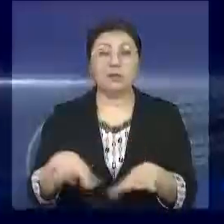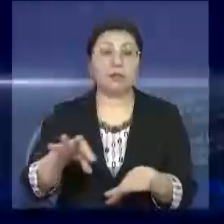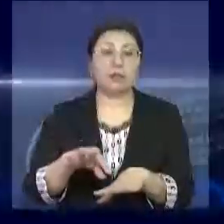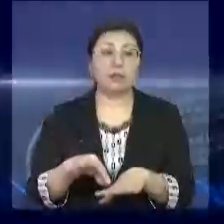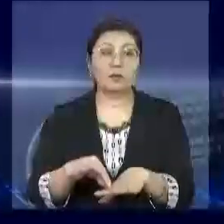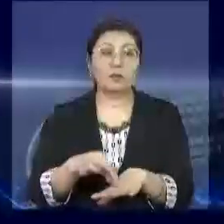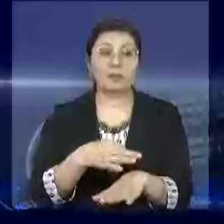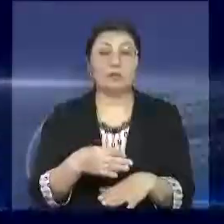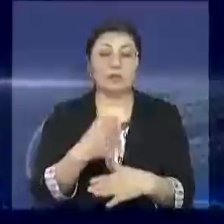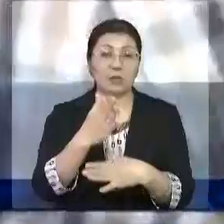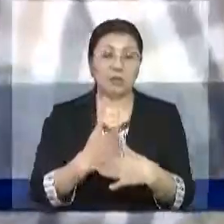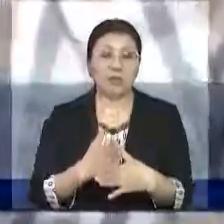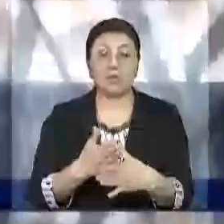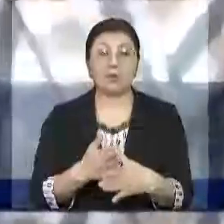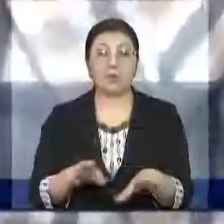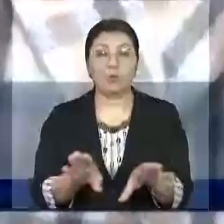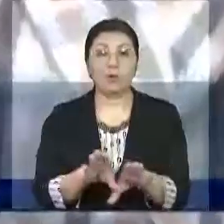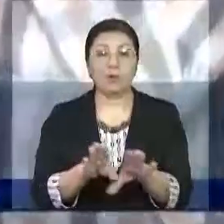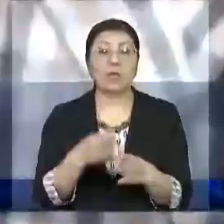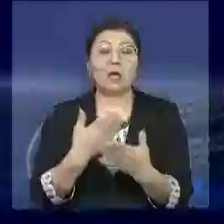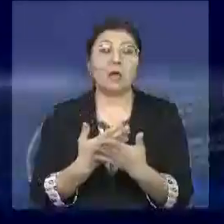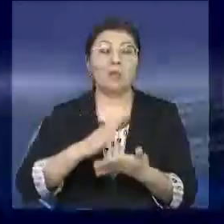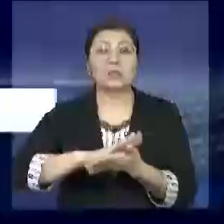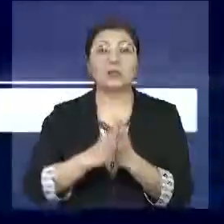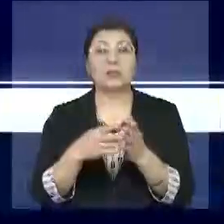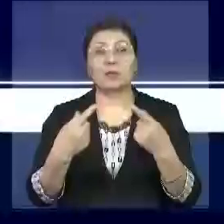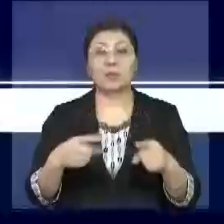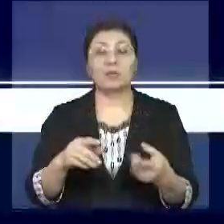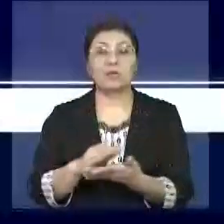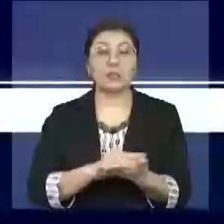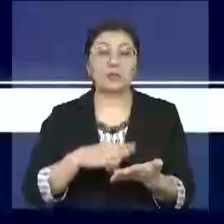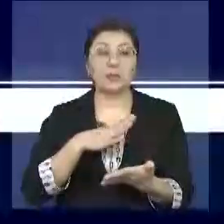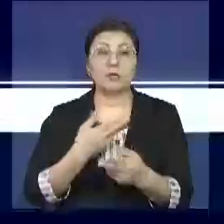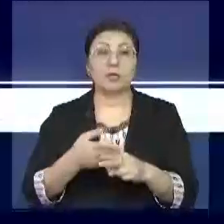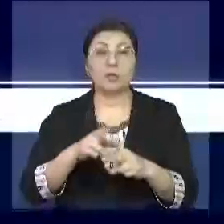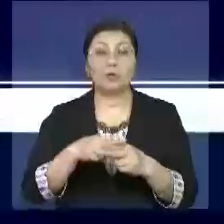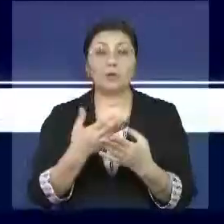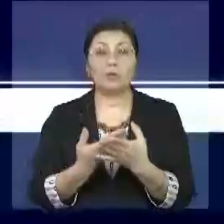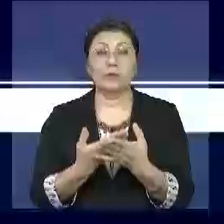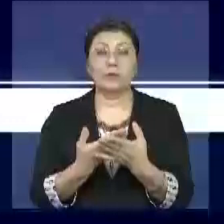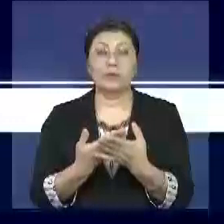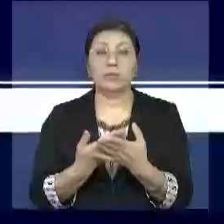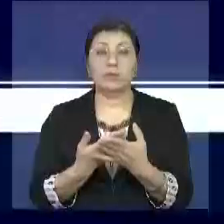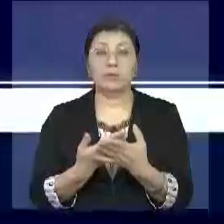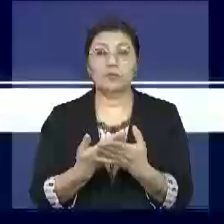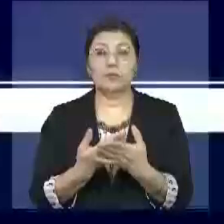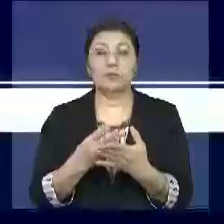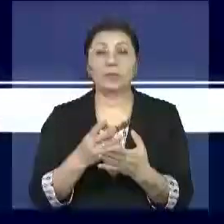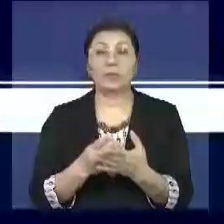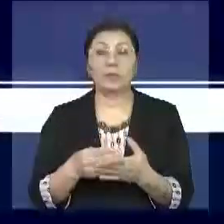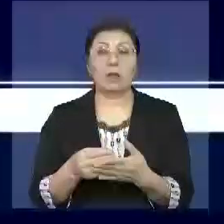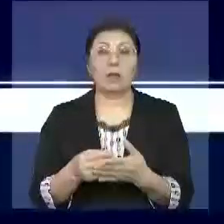зайыптың үлесі тең болып есептеледі. Егер шартта өзгеше көзделмесе, ол қандай шарт? Бұл, яғни, некелік шарт